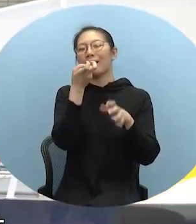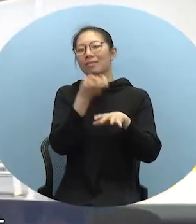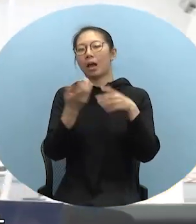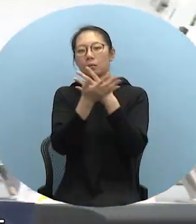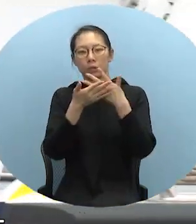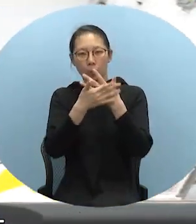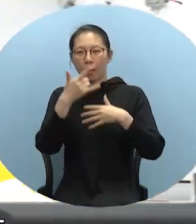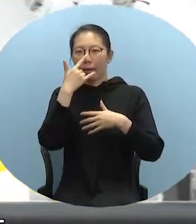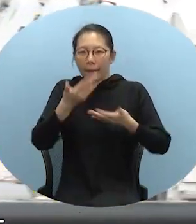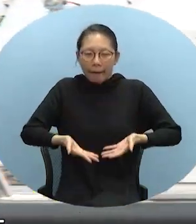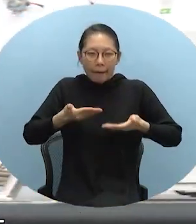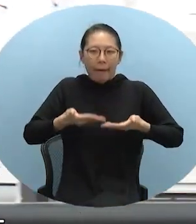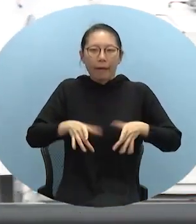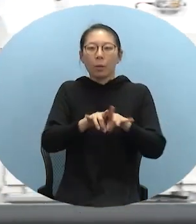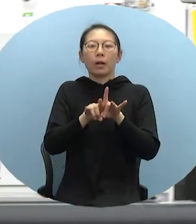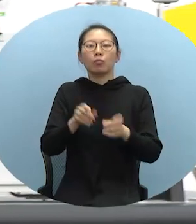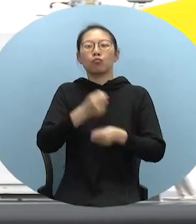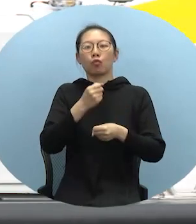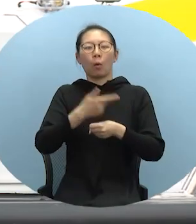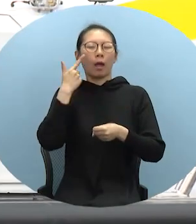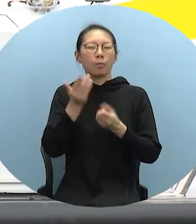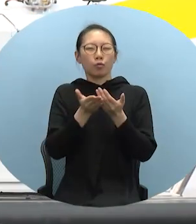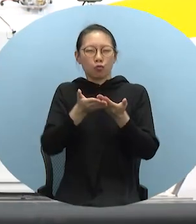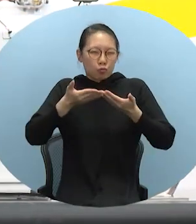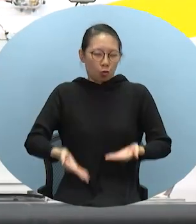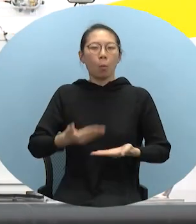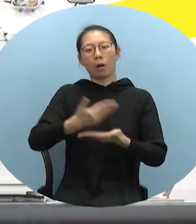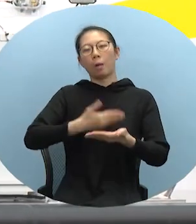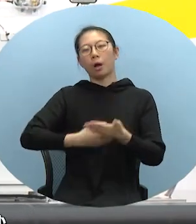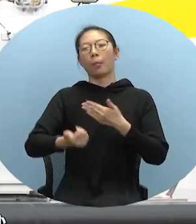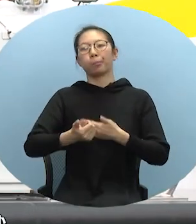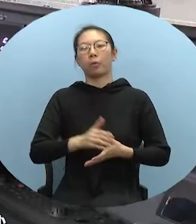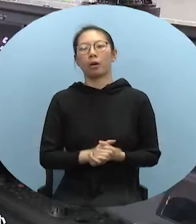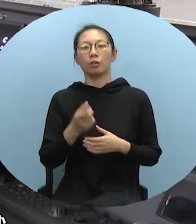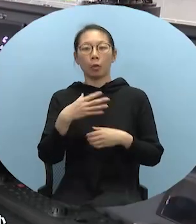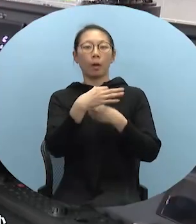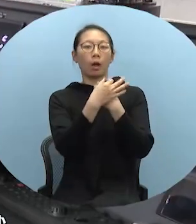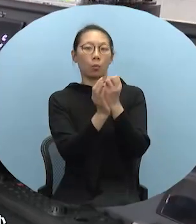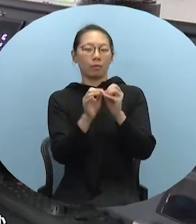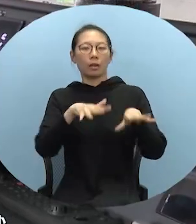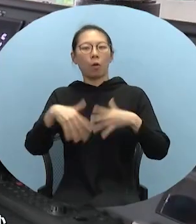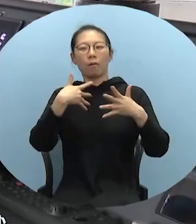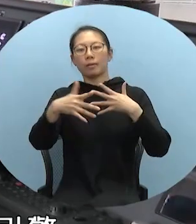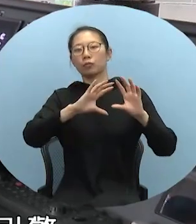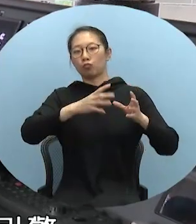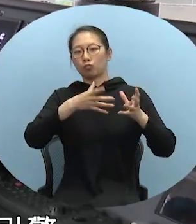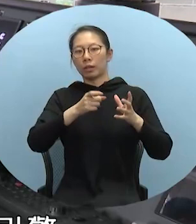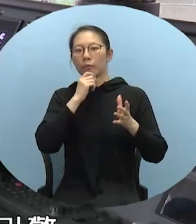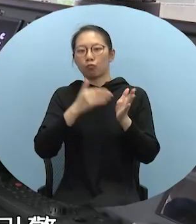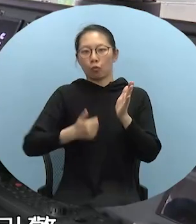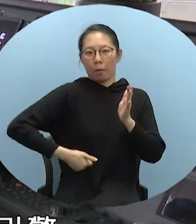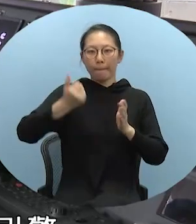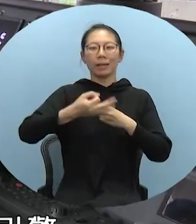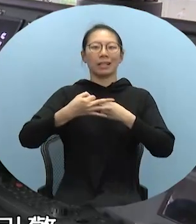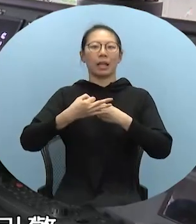啲轻质嘅物料建造，尽量减轻船身嘅重量。亦都使用符合國際海事組織最高的第